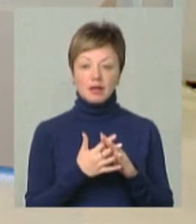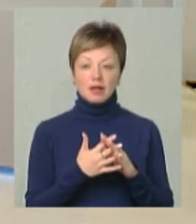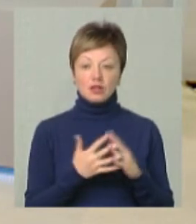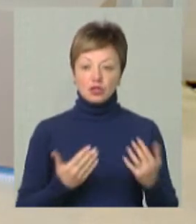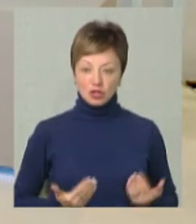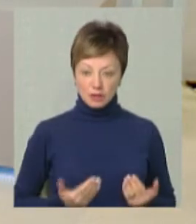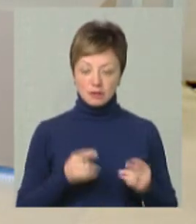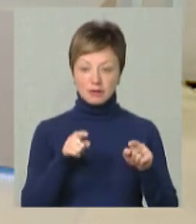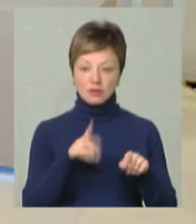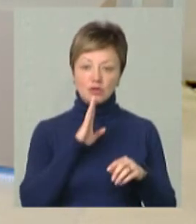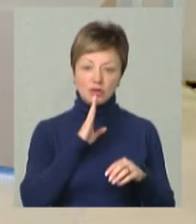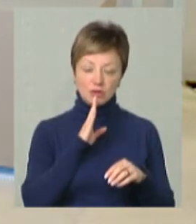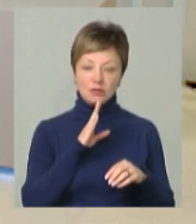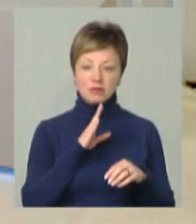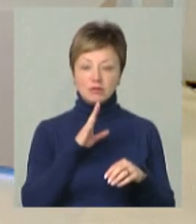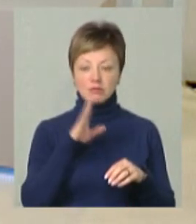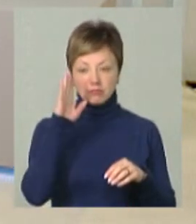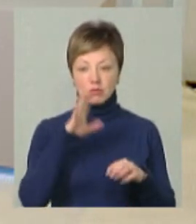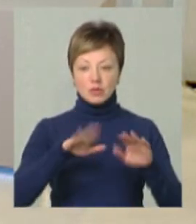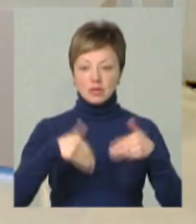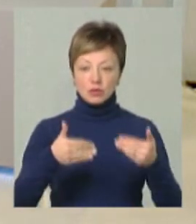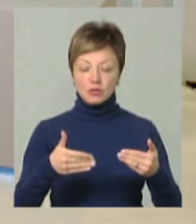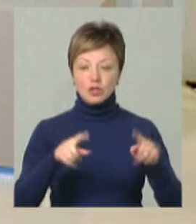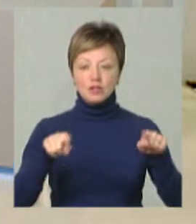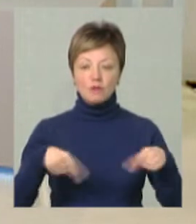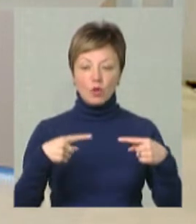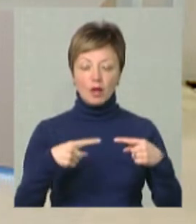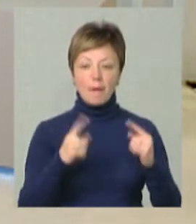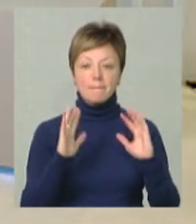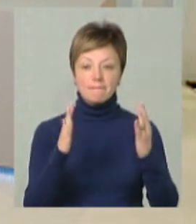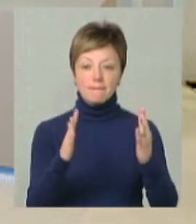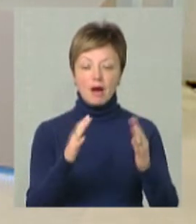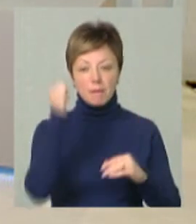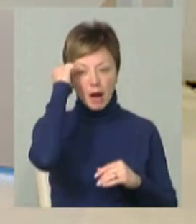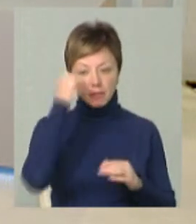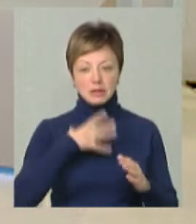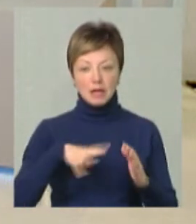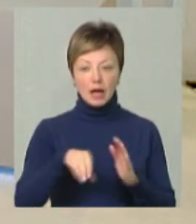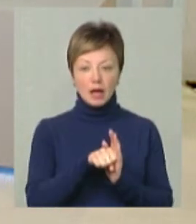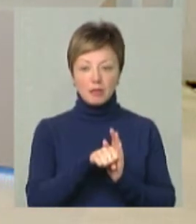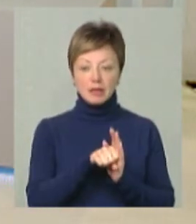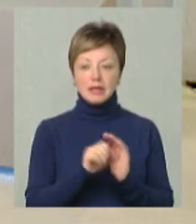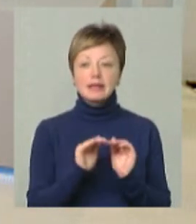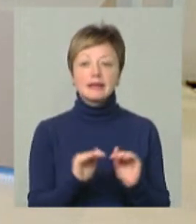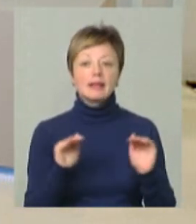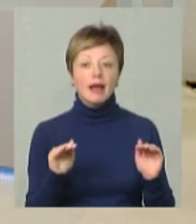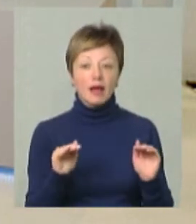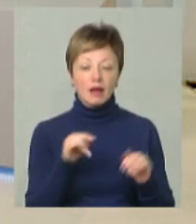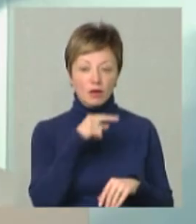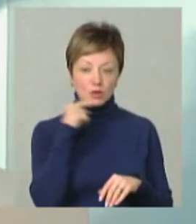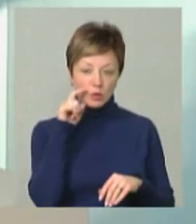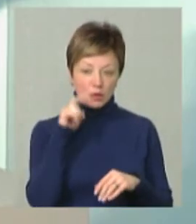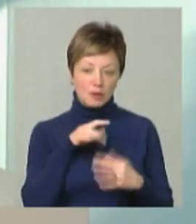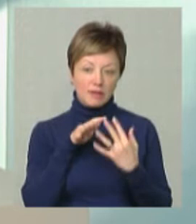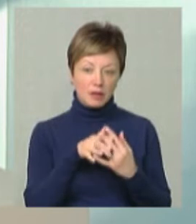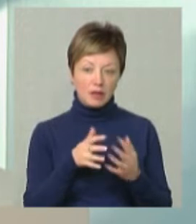жительками села, жінками, була зініційована створення парку пам'яті загиблих дітей у